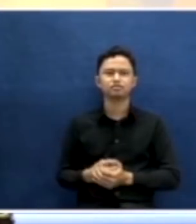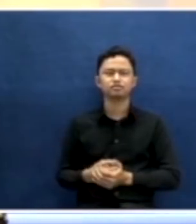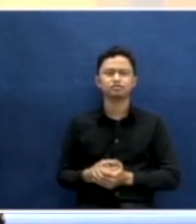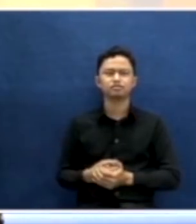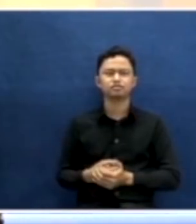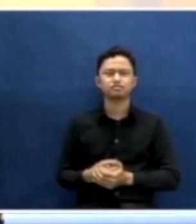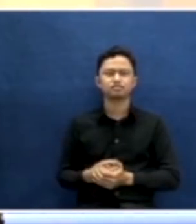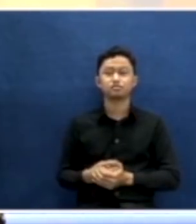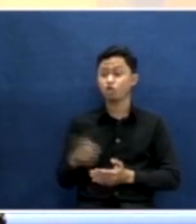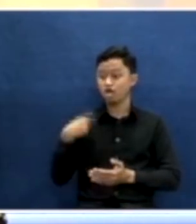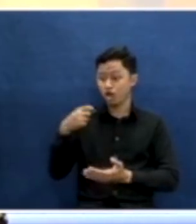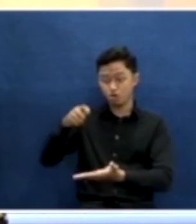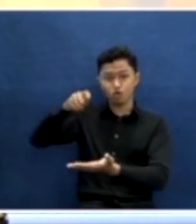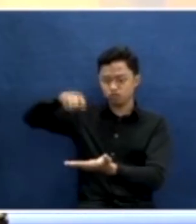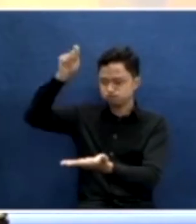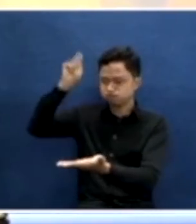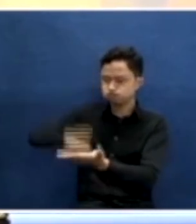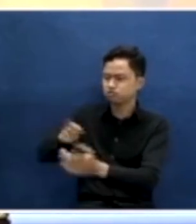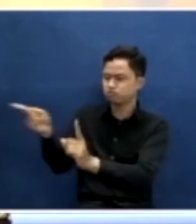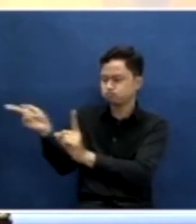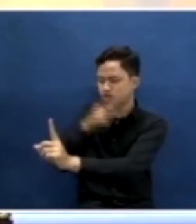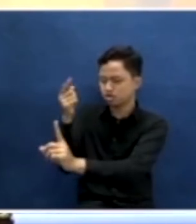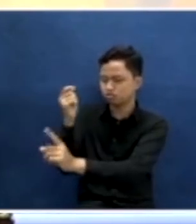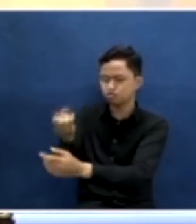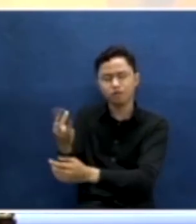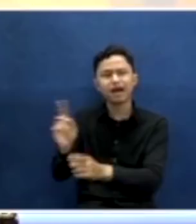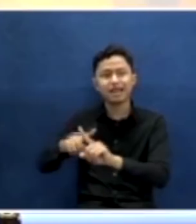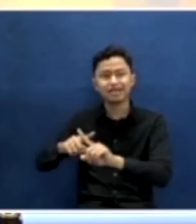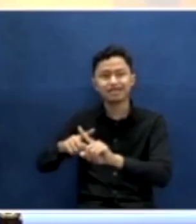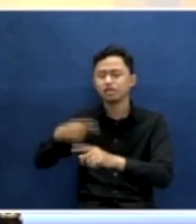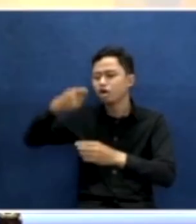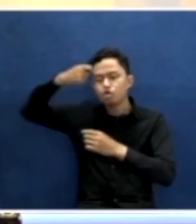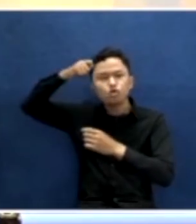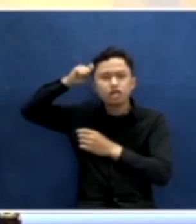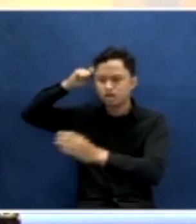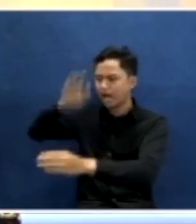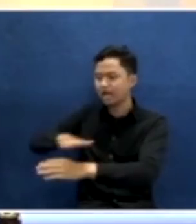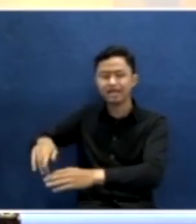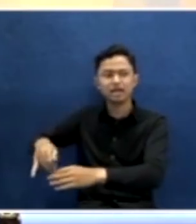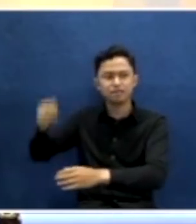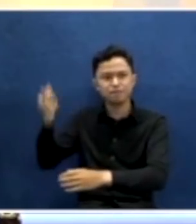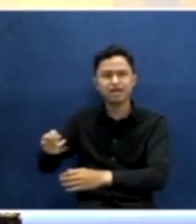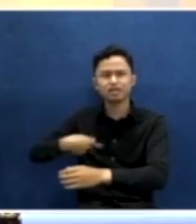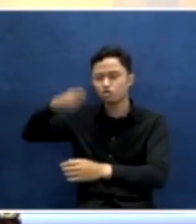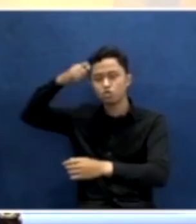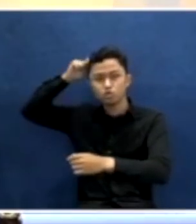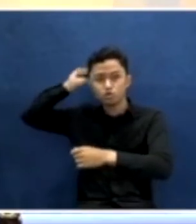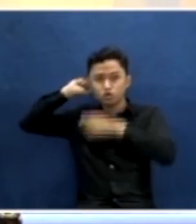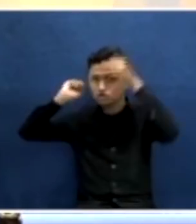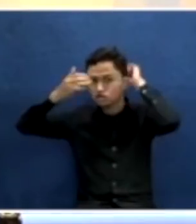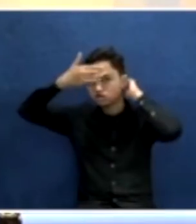sampai kemudian hukuman untuk diterapkan sampai gundul Maaf ya kalau di pondok pesantren kalau sudah gundul tuh berarti hukumannya berat